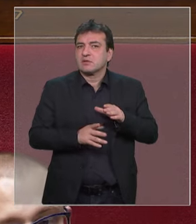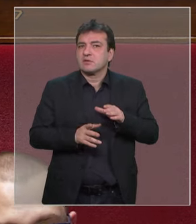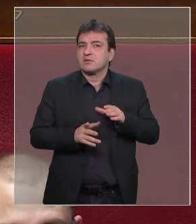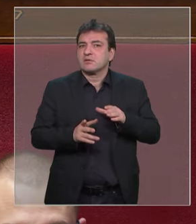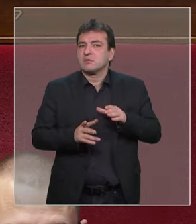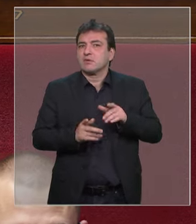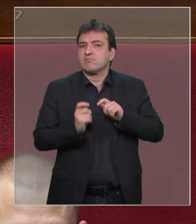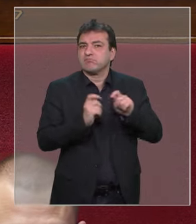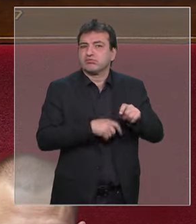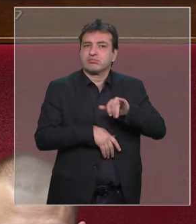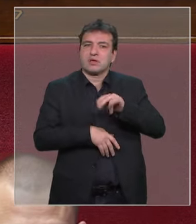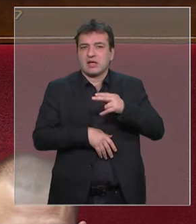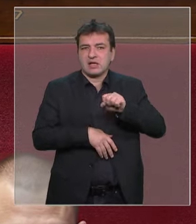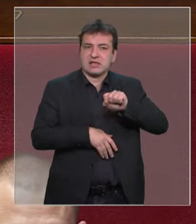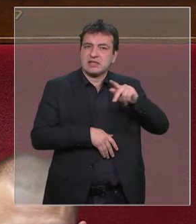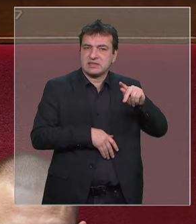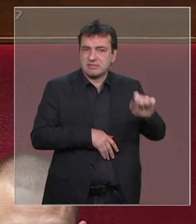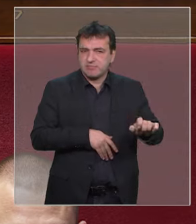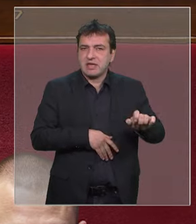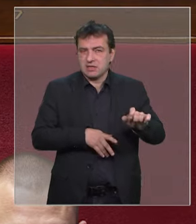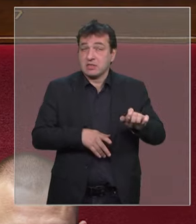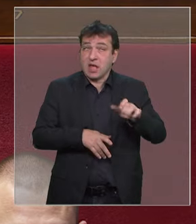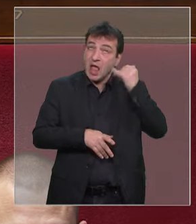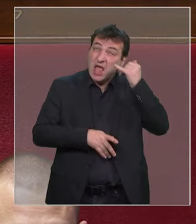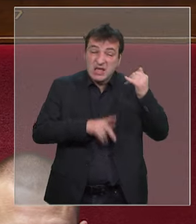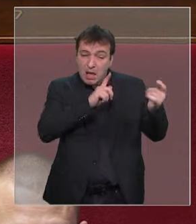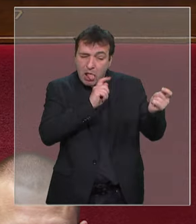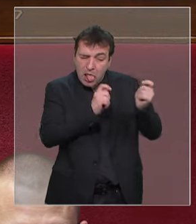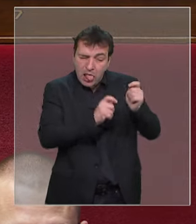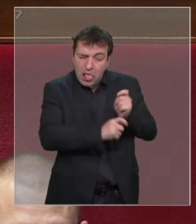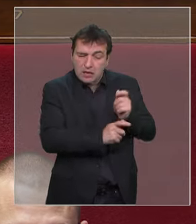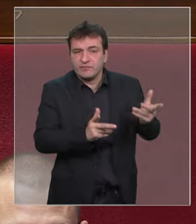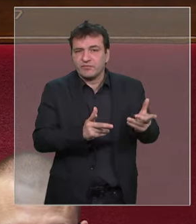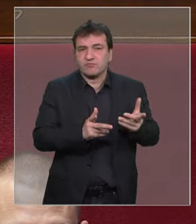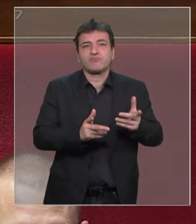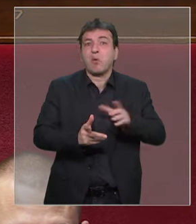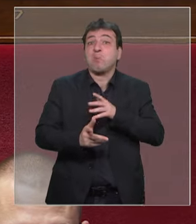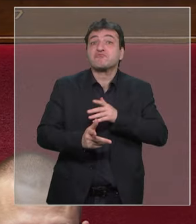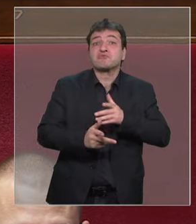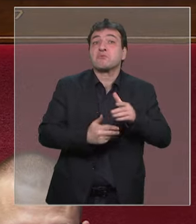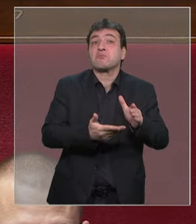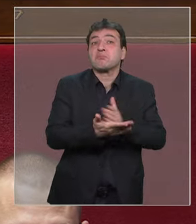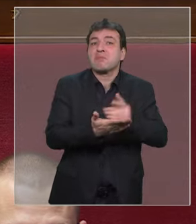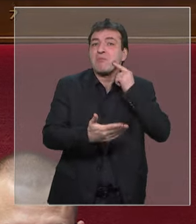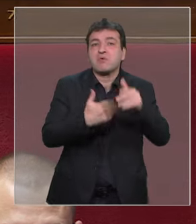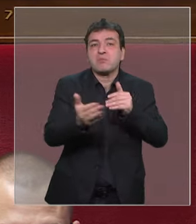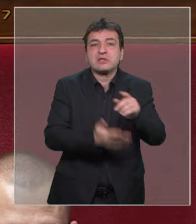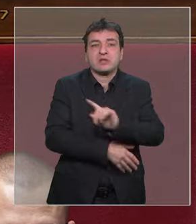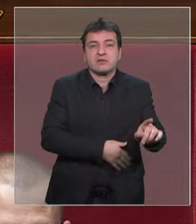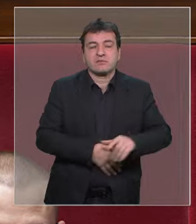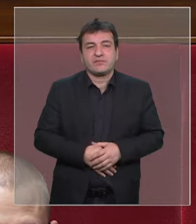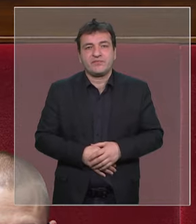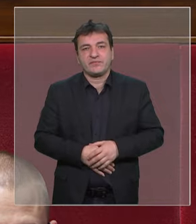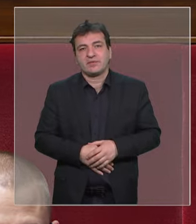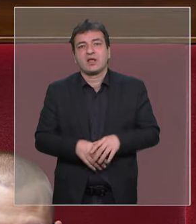sont des organismes de formatage idéologique qui ne préparent nullement nos professeurs à leur métier ou à leur fonction? Enfin, il ne vous aura pas échappé que